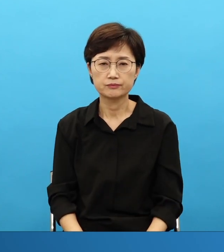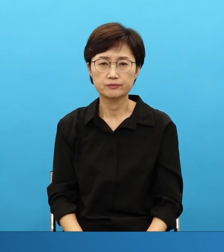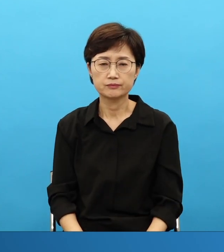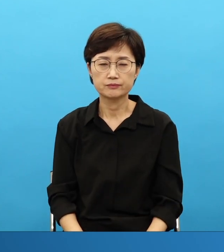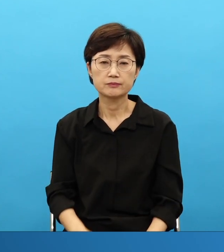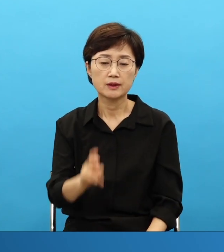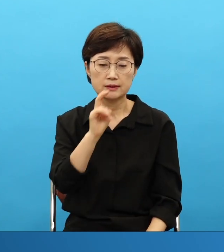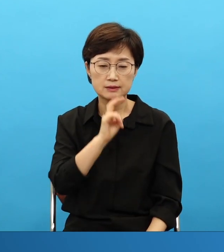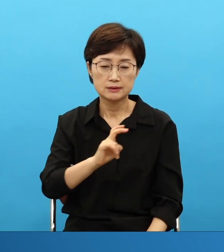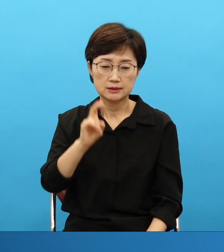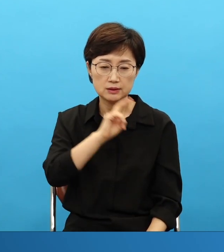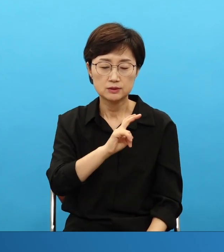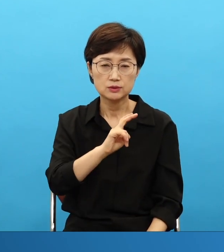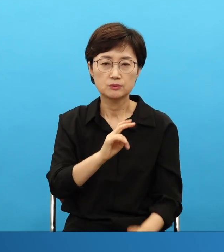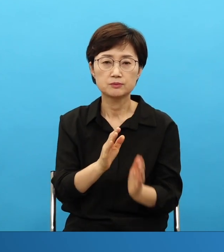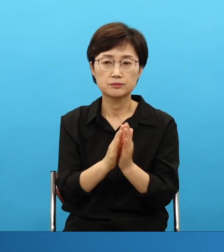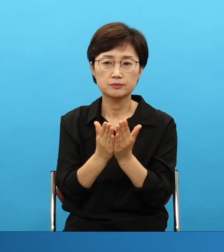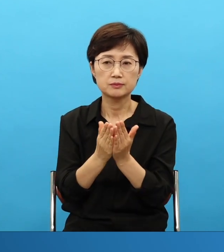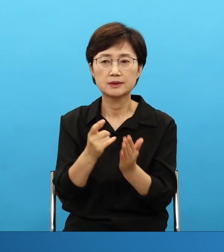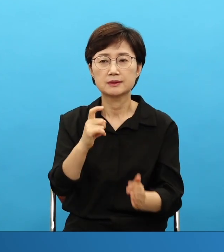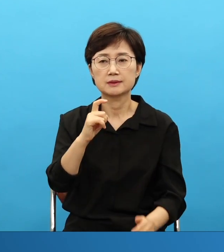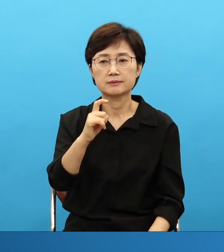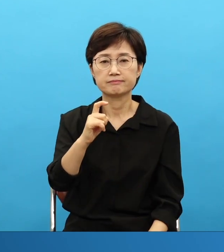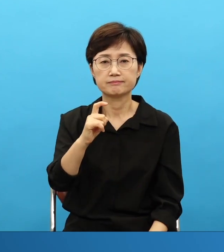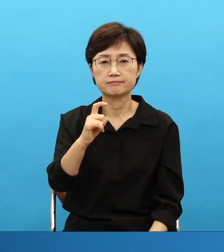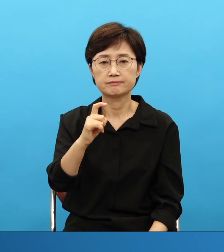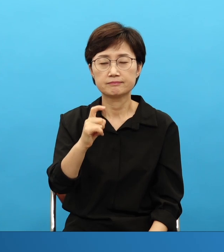찬송 10장 드립니다